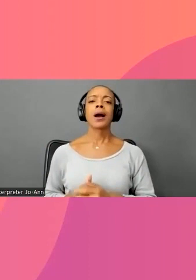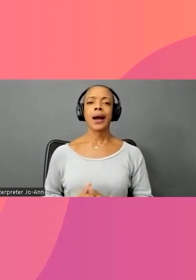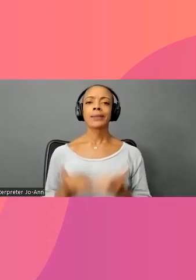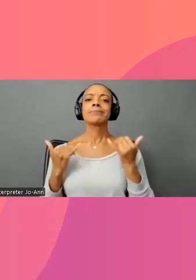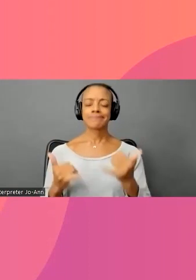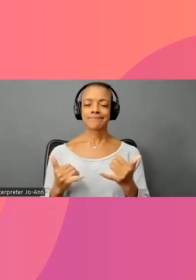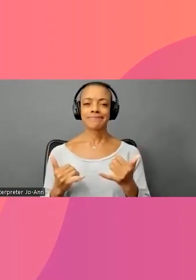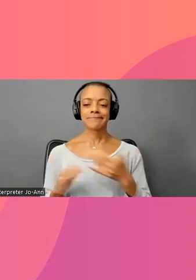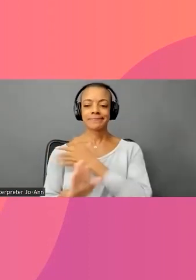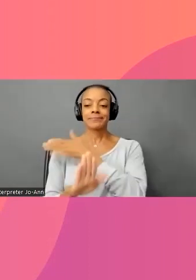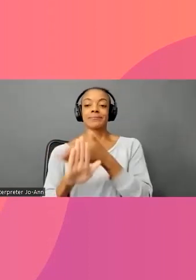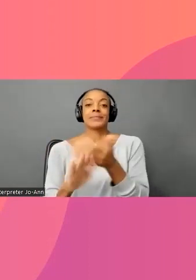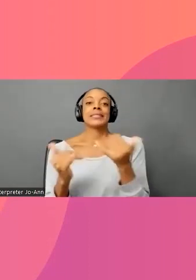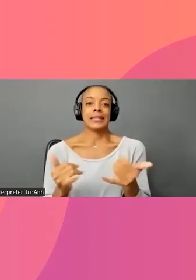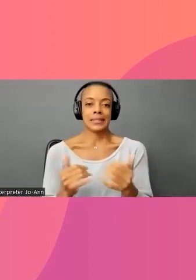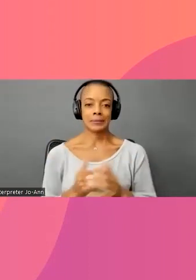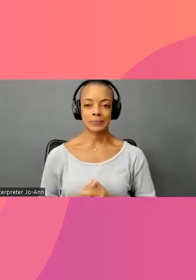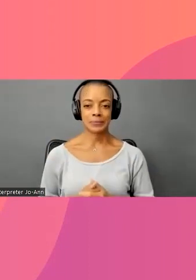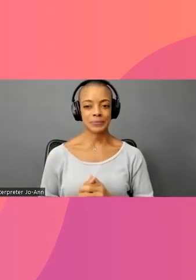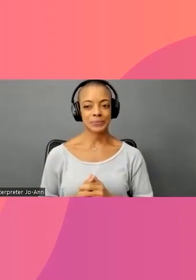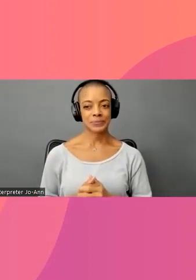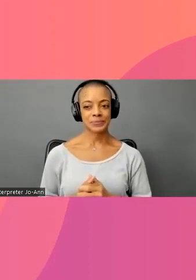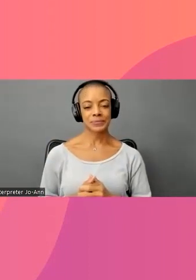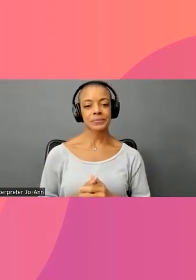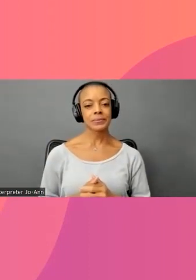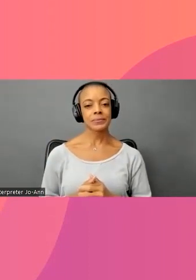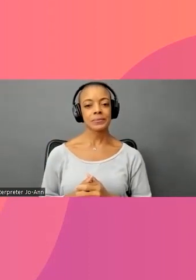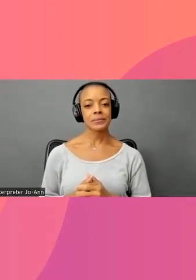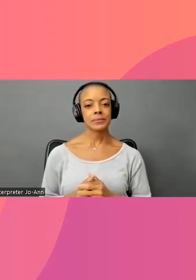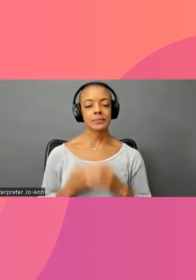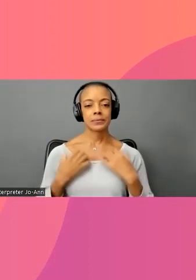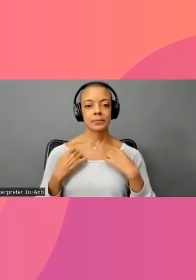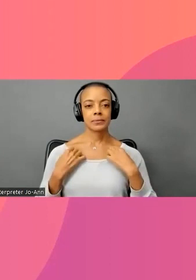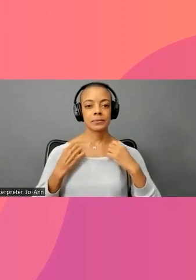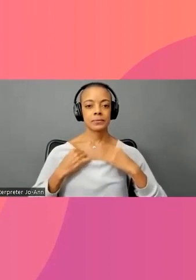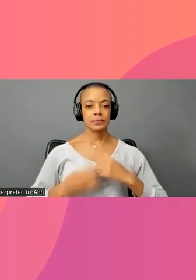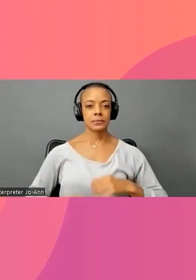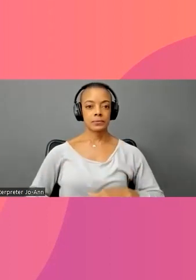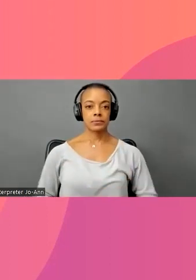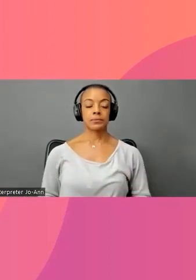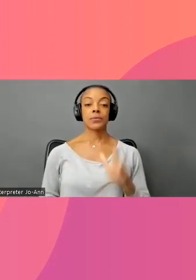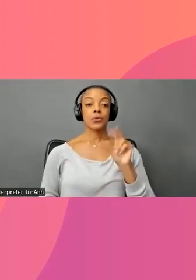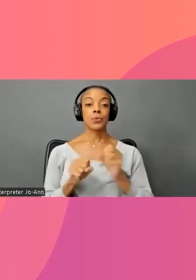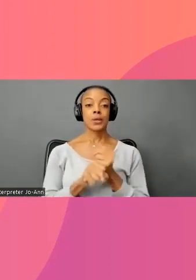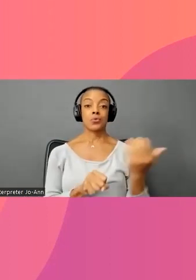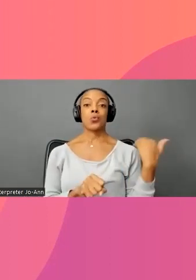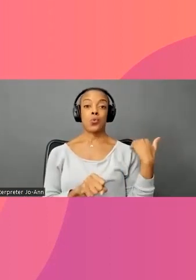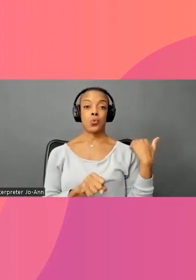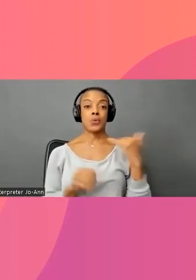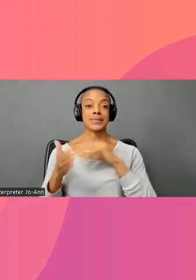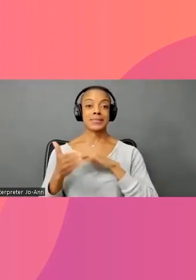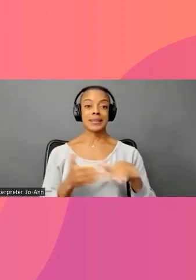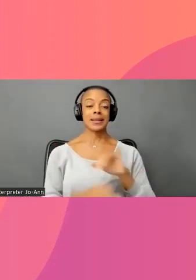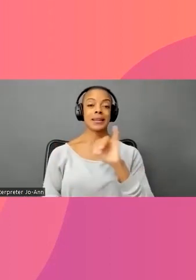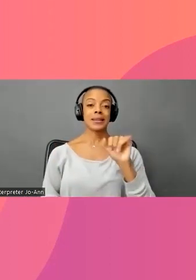expérience euh, en matière de réadaptation. C'est comme ça que je suis arrivée là où je suis aujourd'hui. Il y a plus de 30